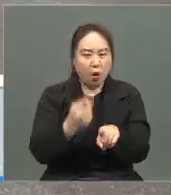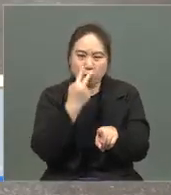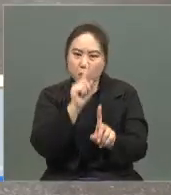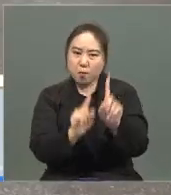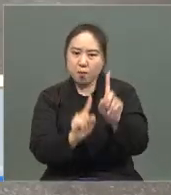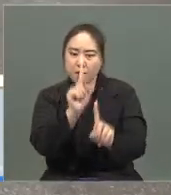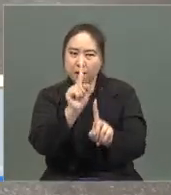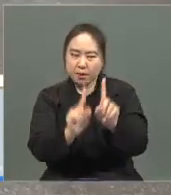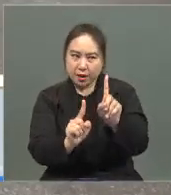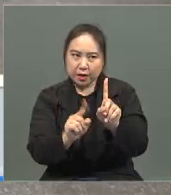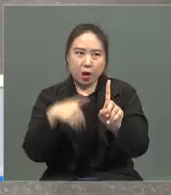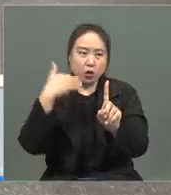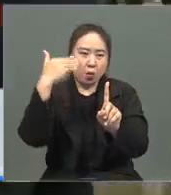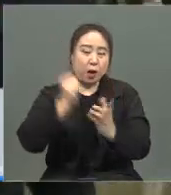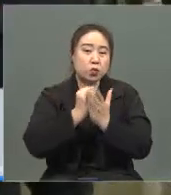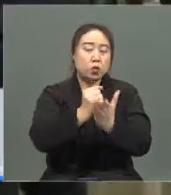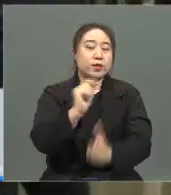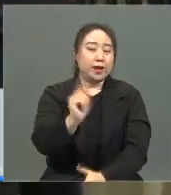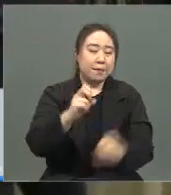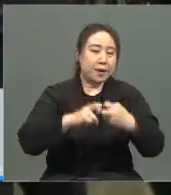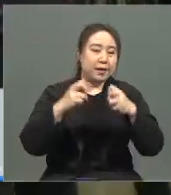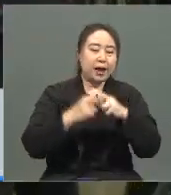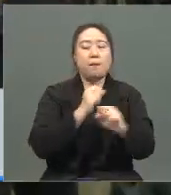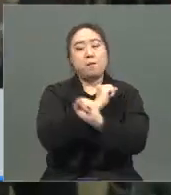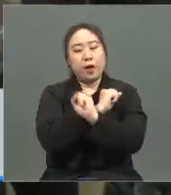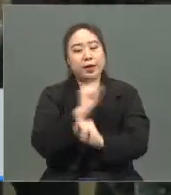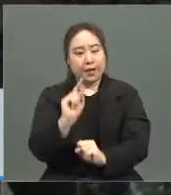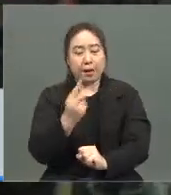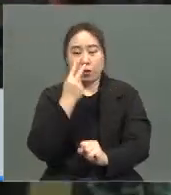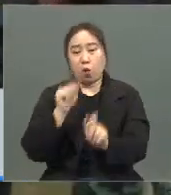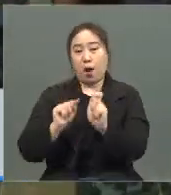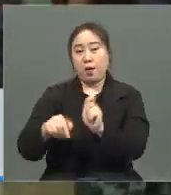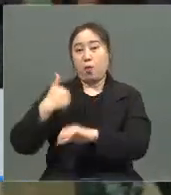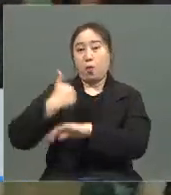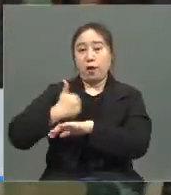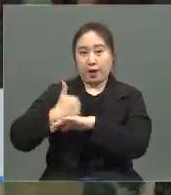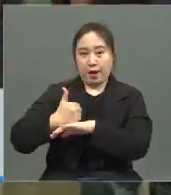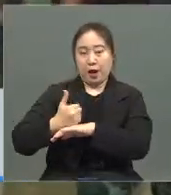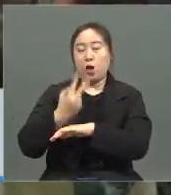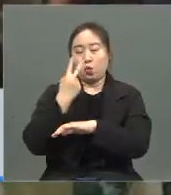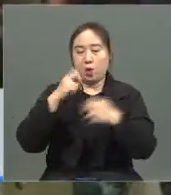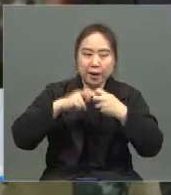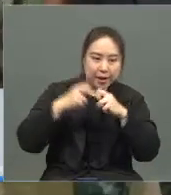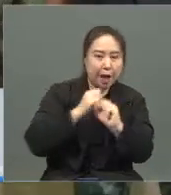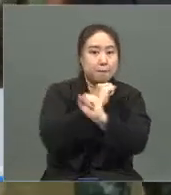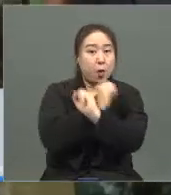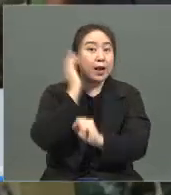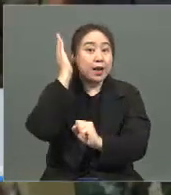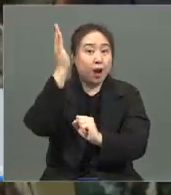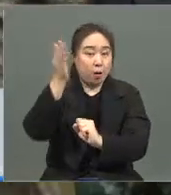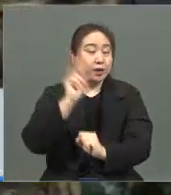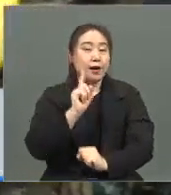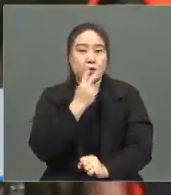ากนี้จะมีการเยียวยายังไงหรือว่ามีการป้องกันปัญหายังไงบ้างเดี๋ยวเราไปฟังเสียงของนายอำเภอถึงเรื่องของการป้องกันปัญหาในอนาคตกัน